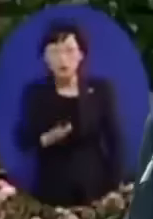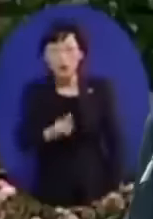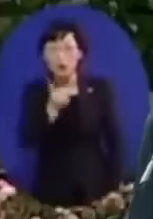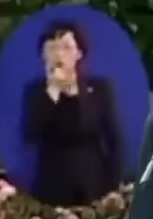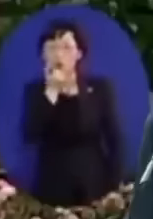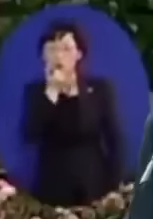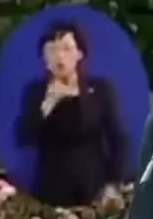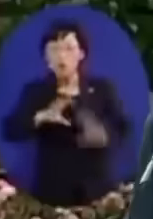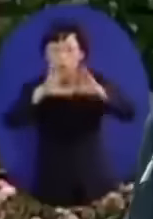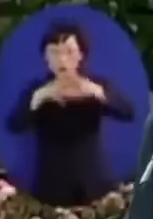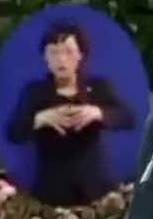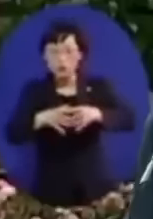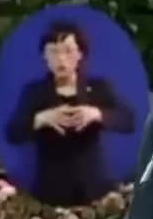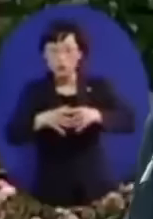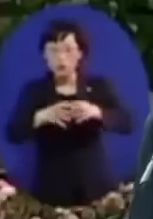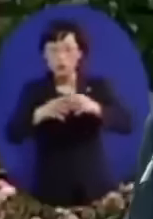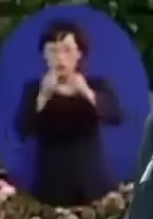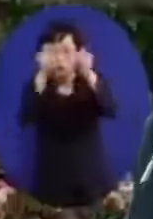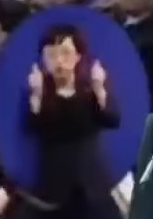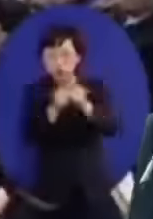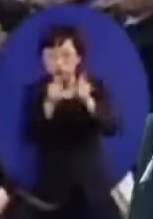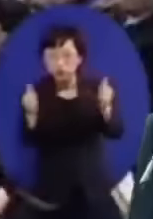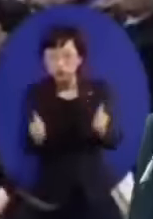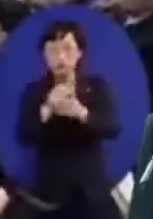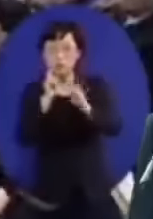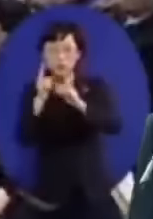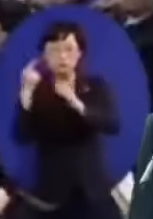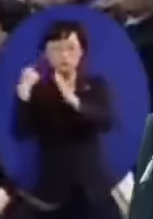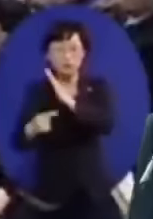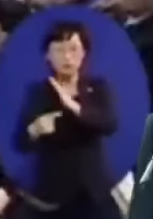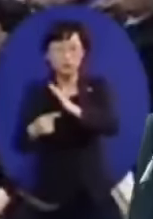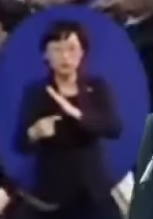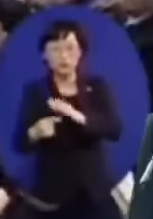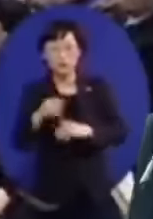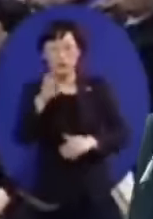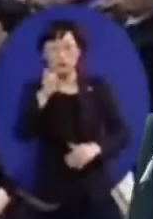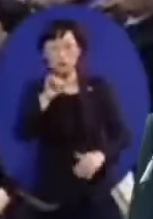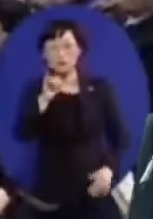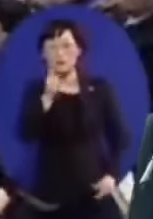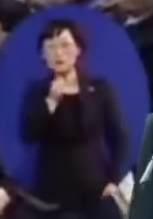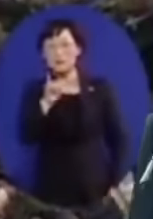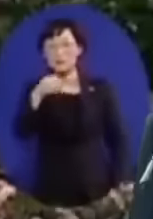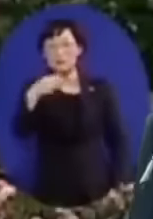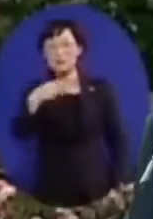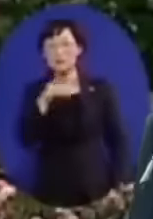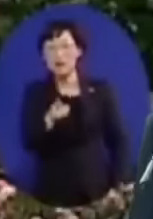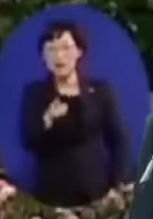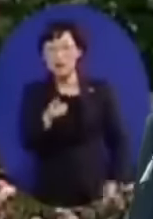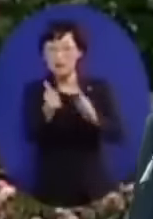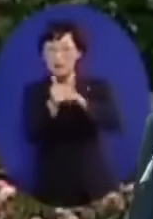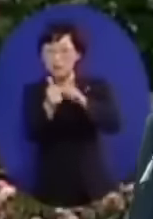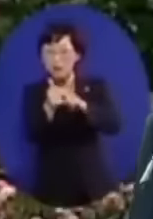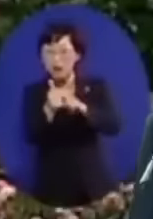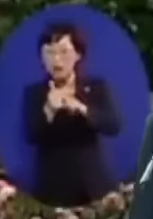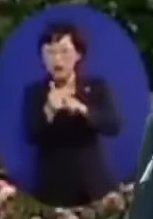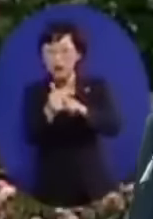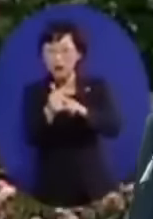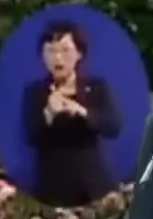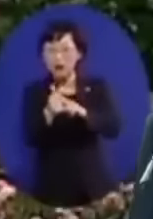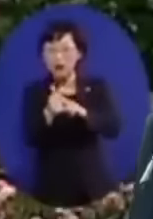우상화하고 하나님 중심의 삶을 저버린 비태 같은 사람의 가르침을 받은 독일 국민은